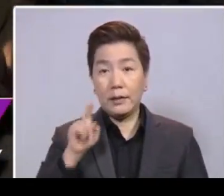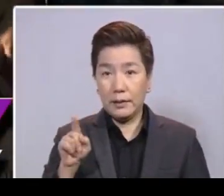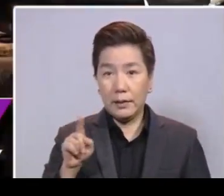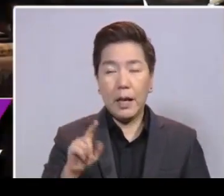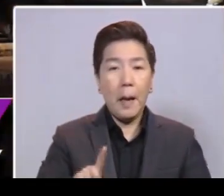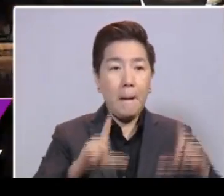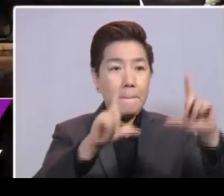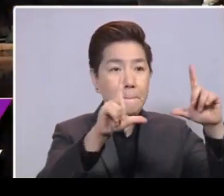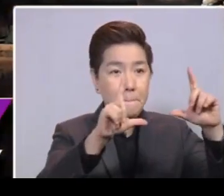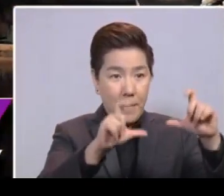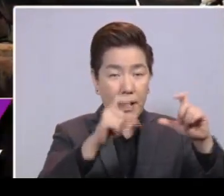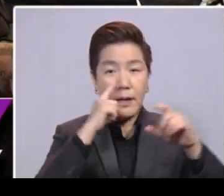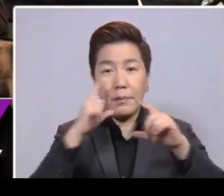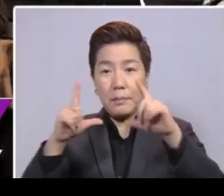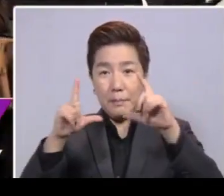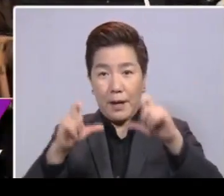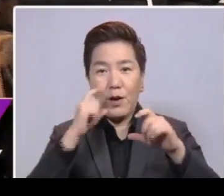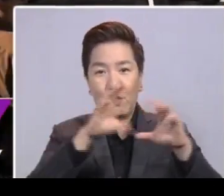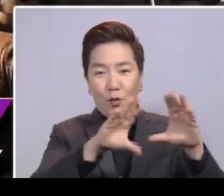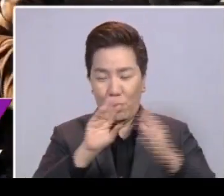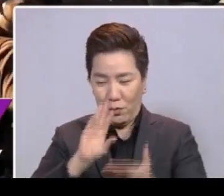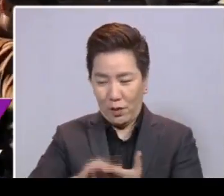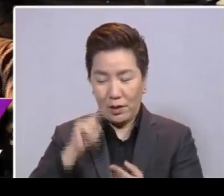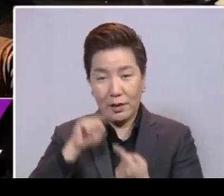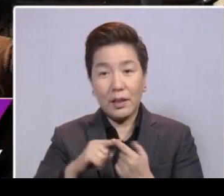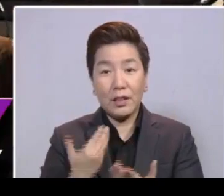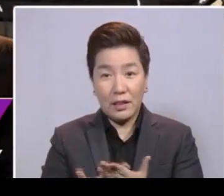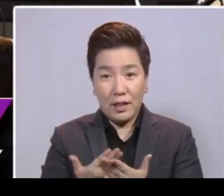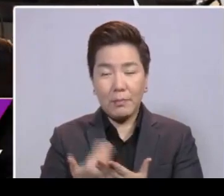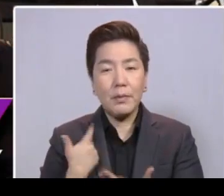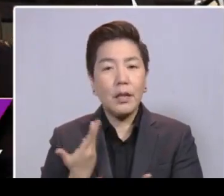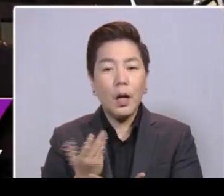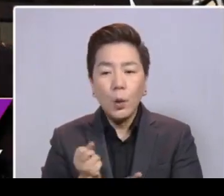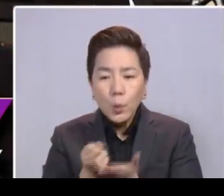ก็ถ่ายรูปเอาไว้นะครับใครพอจะมีสะดุ้งสตางค์ก็ถือว่าช่วยกันทำบุญนะ